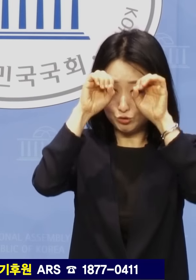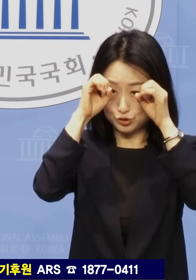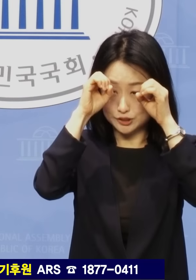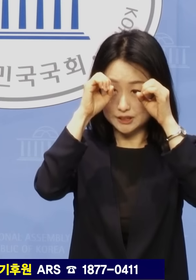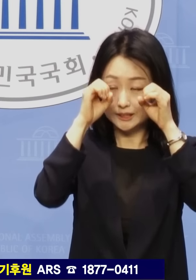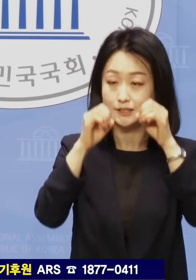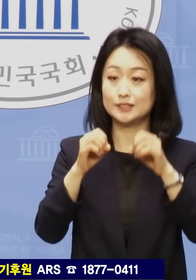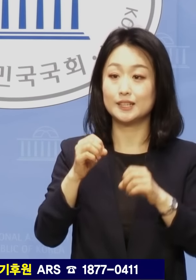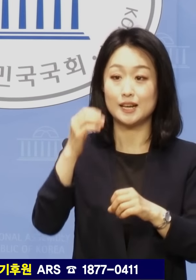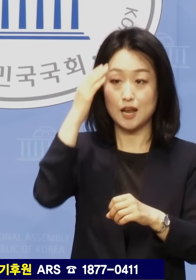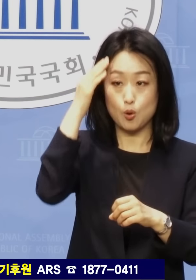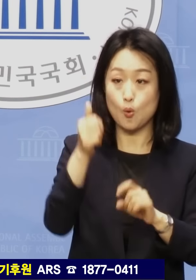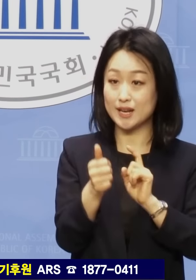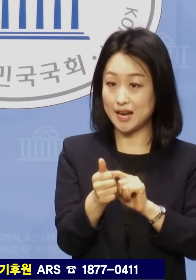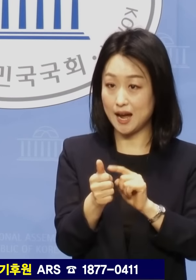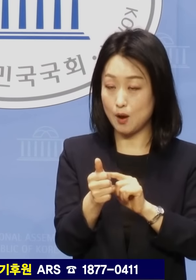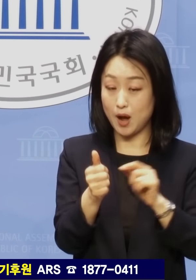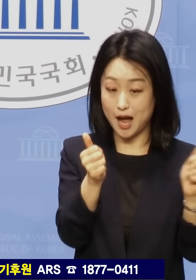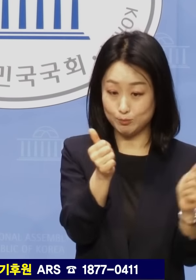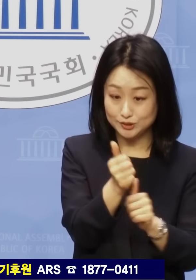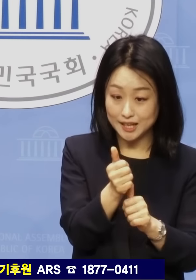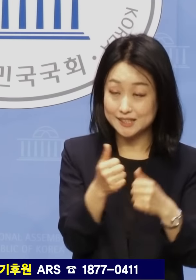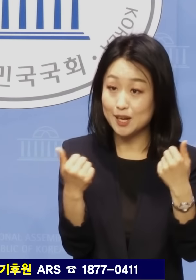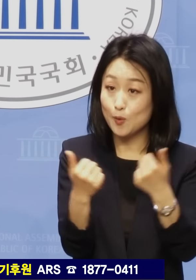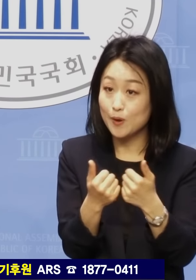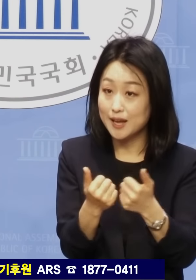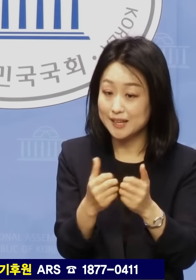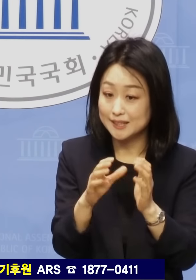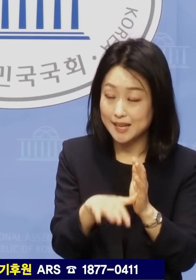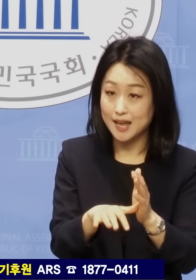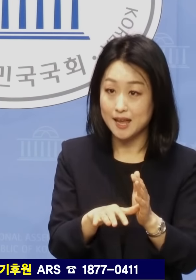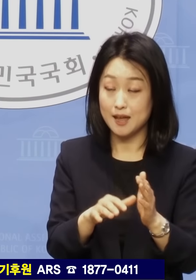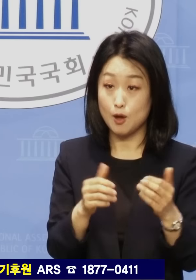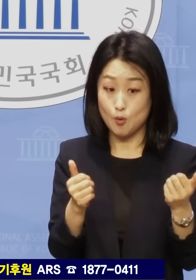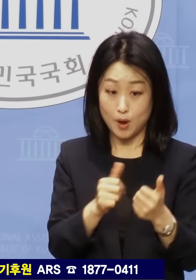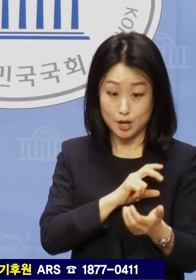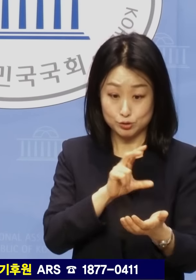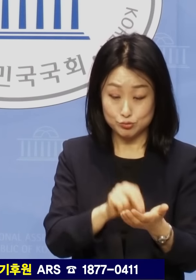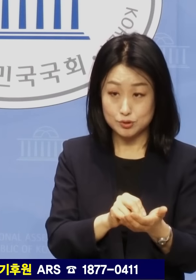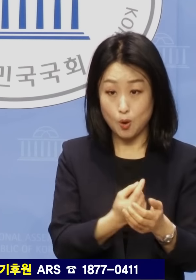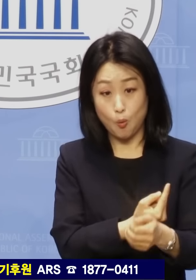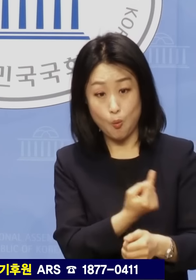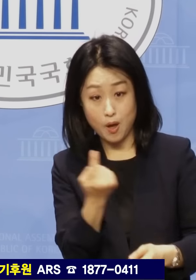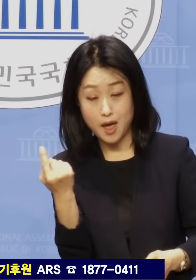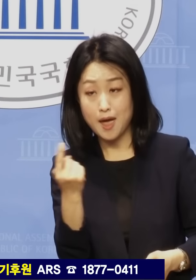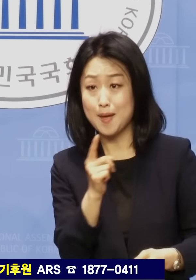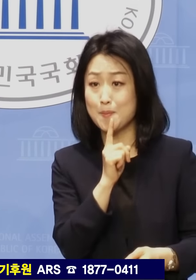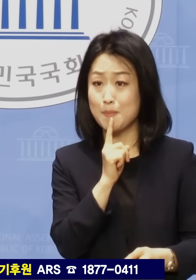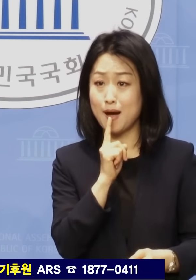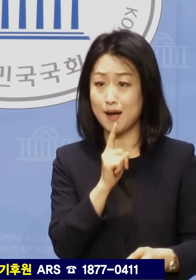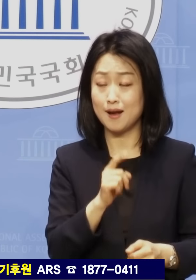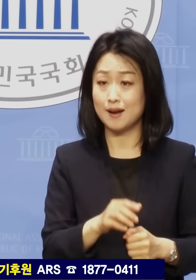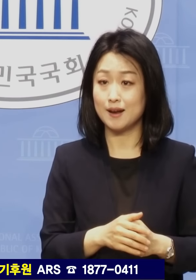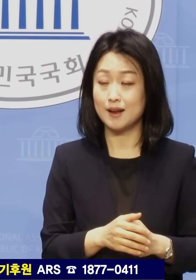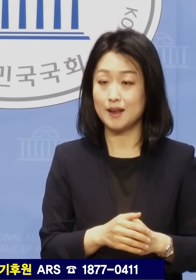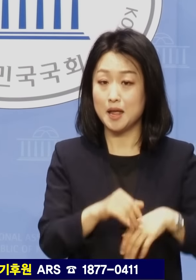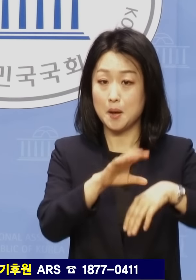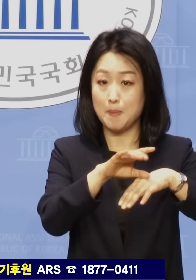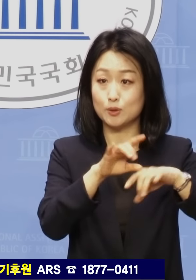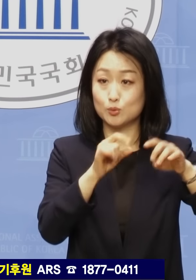부사장과의 실무협의에서 사전 조율된의 관없는 이야기를 했다며 를